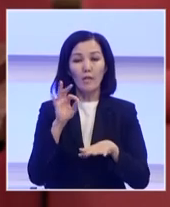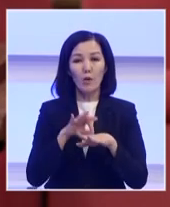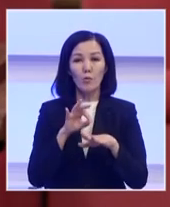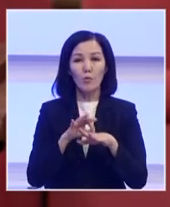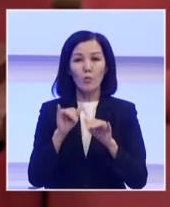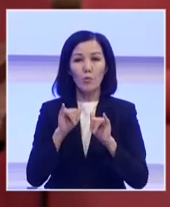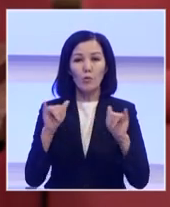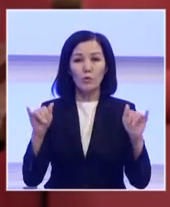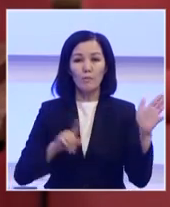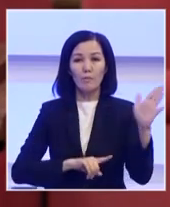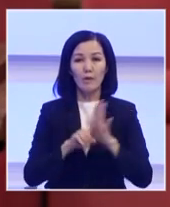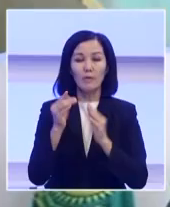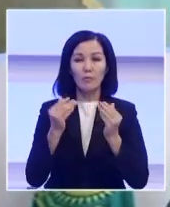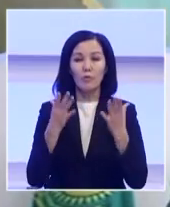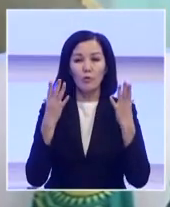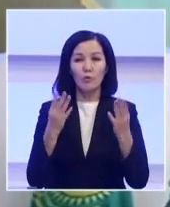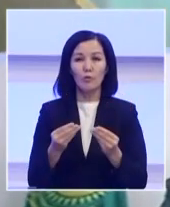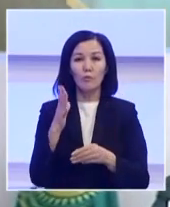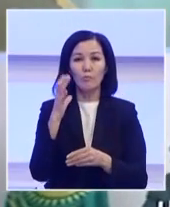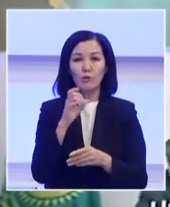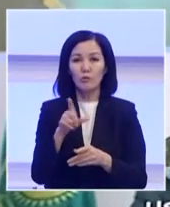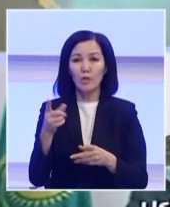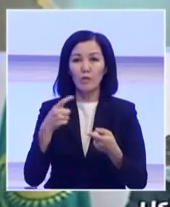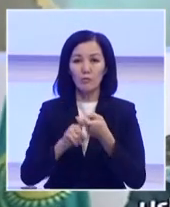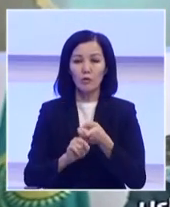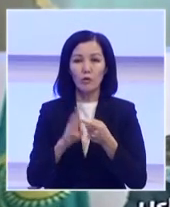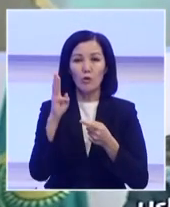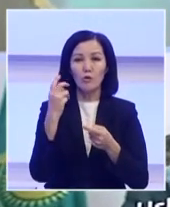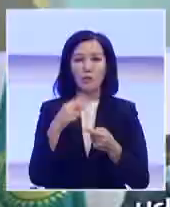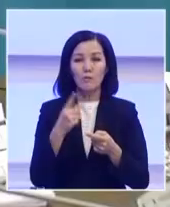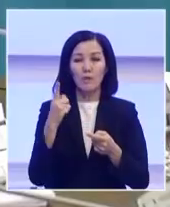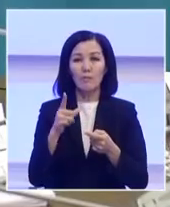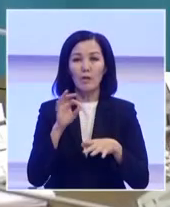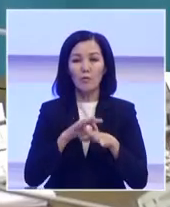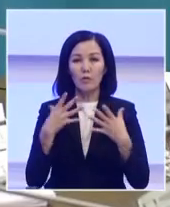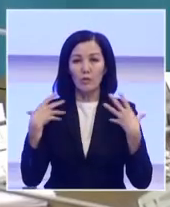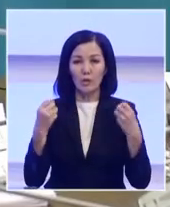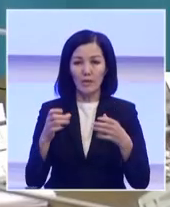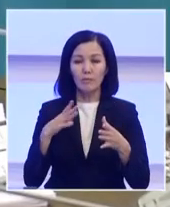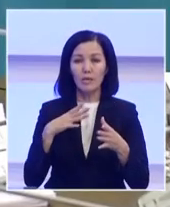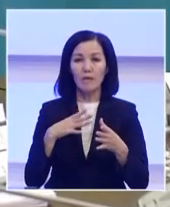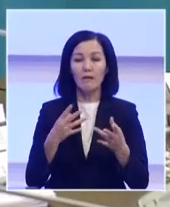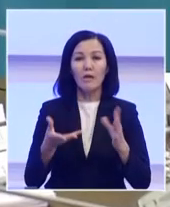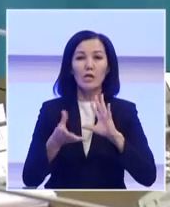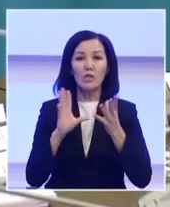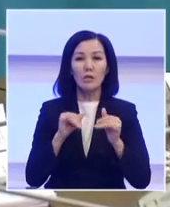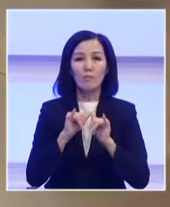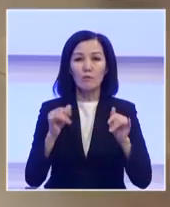санап өршіп барады. Бүгінгі күні саны 500-ден асты, 321-і індеттен айығып шыққан. Жалпы